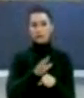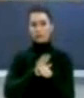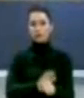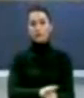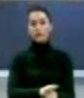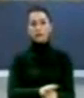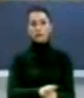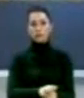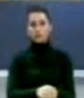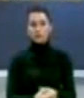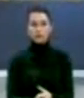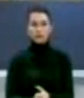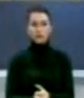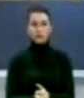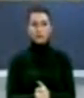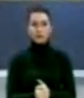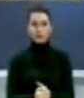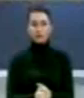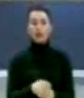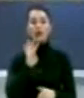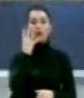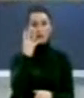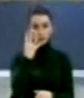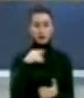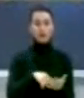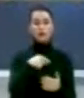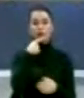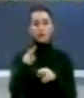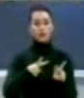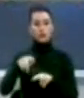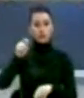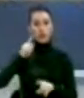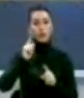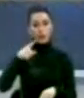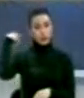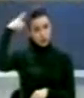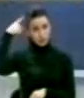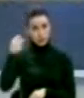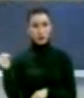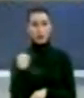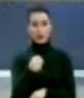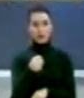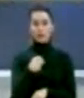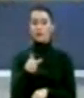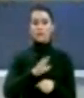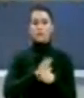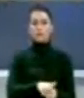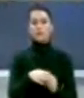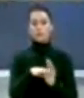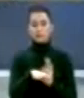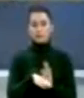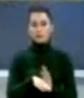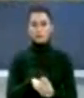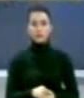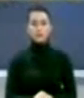diskriminuese, antikushtetuese. Pika 14, thot prokurori duhet jetë shqiptar, diskriminuese,